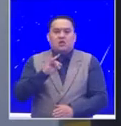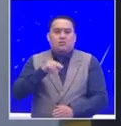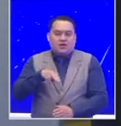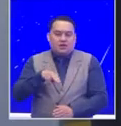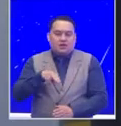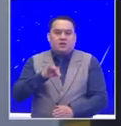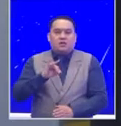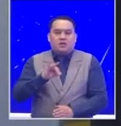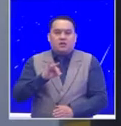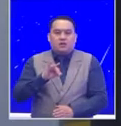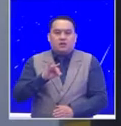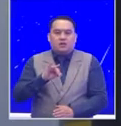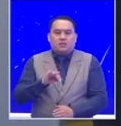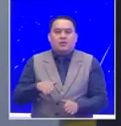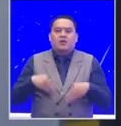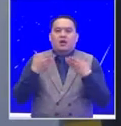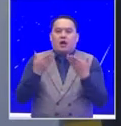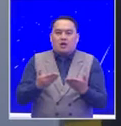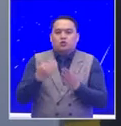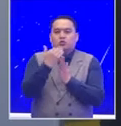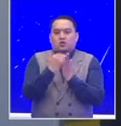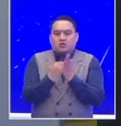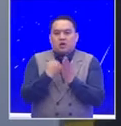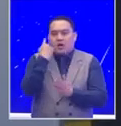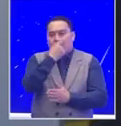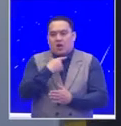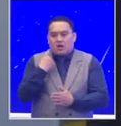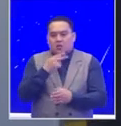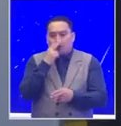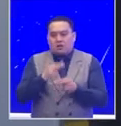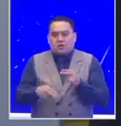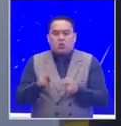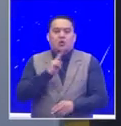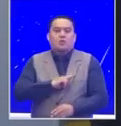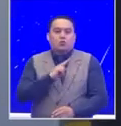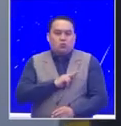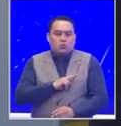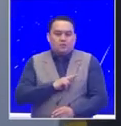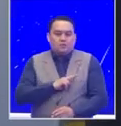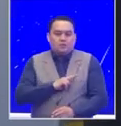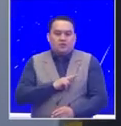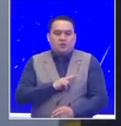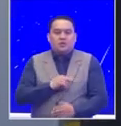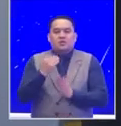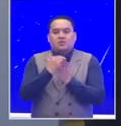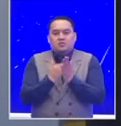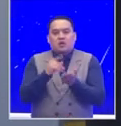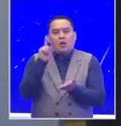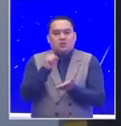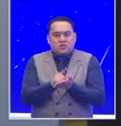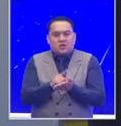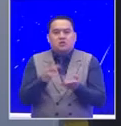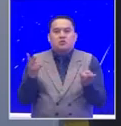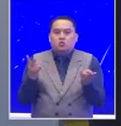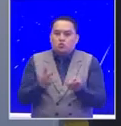предпринимателя. Также к нему прилагается список лиц, которые потеряли работу. В данном списке в обязательном порядке